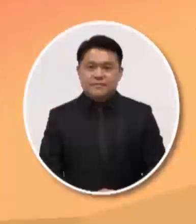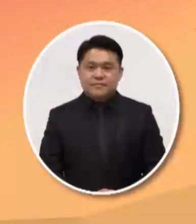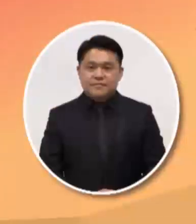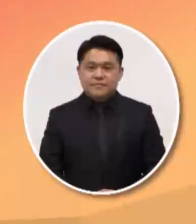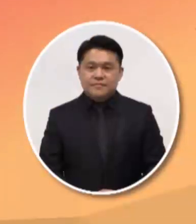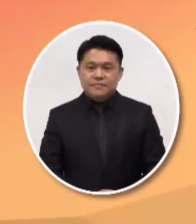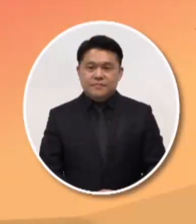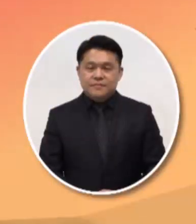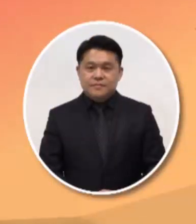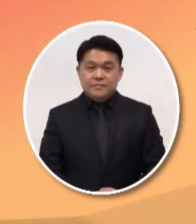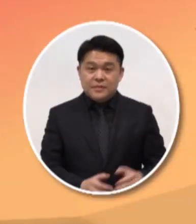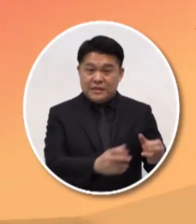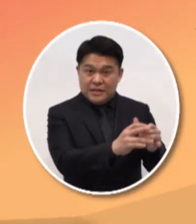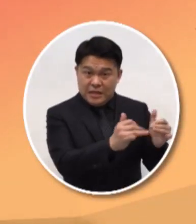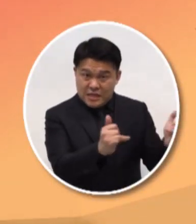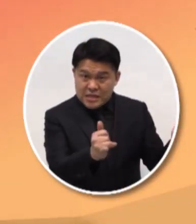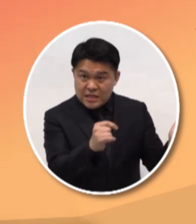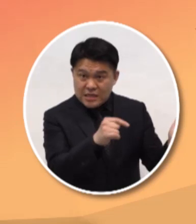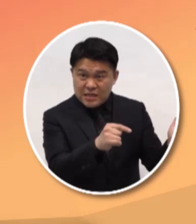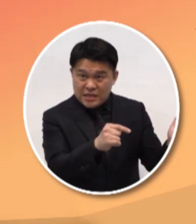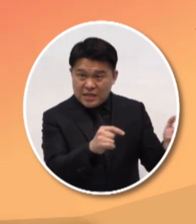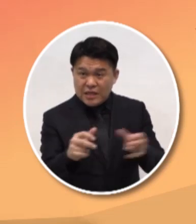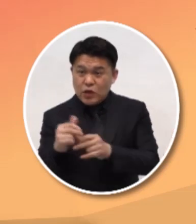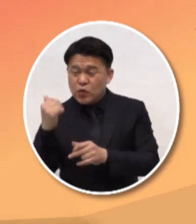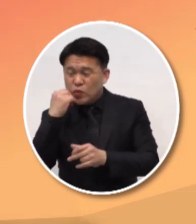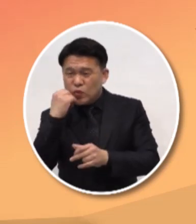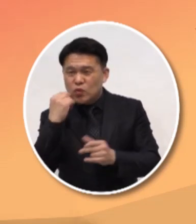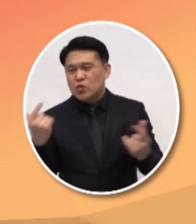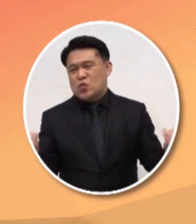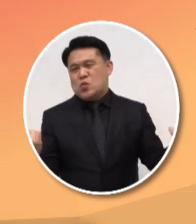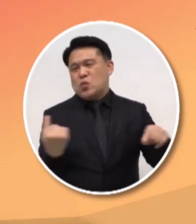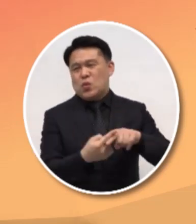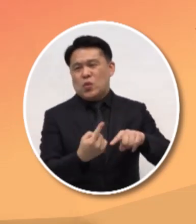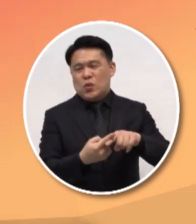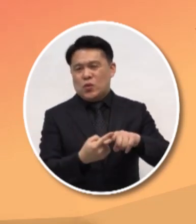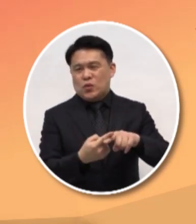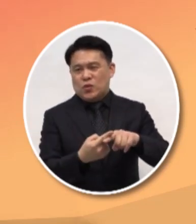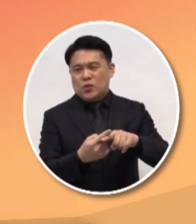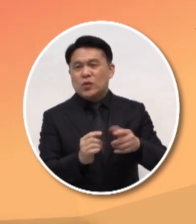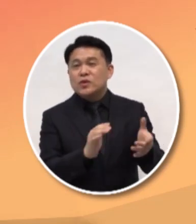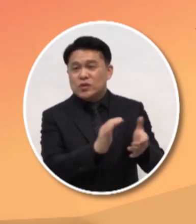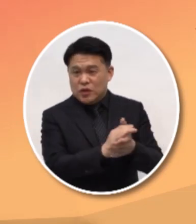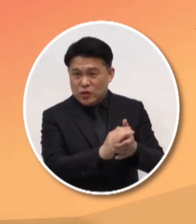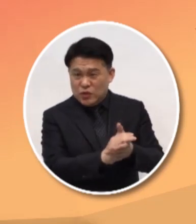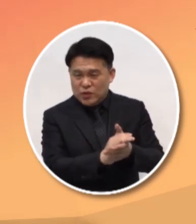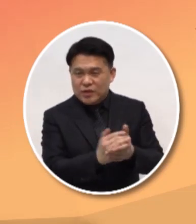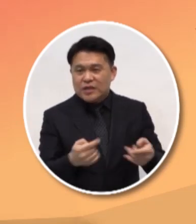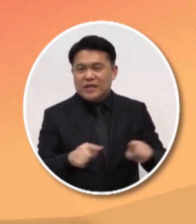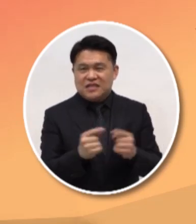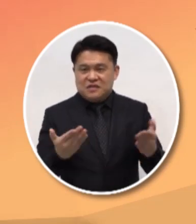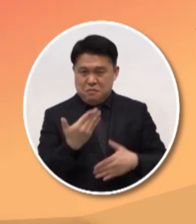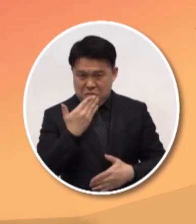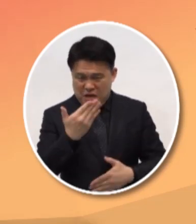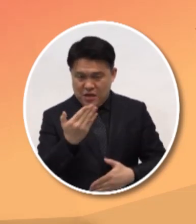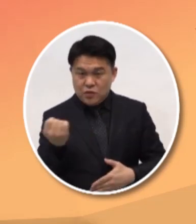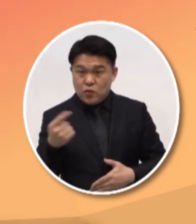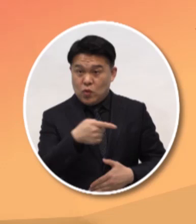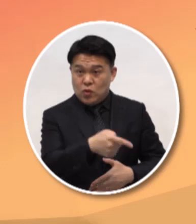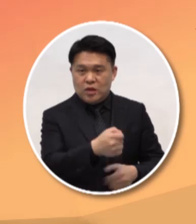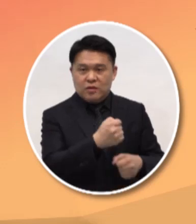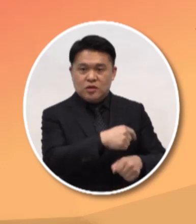이 사람도 하나의 동료고 같이 일할 수 있는